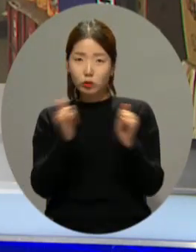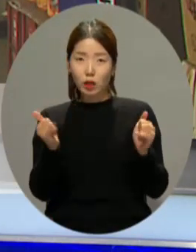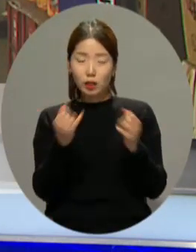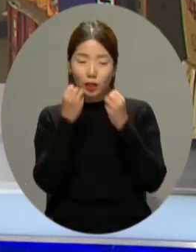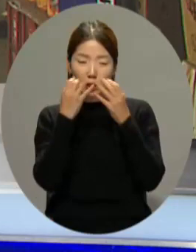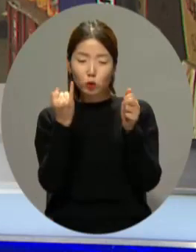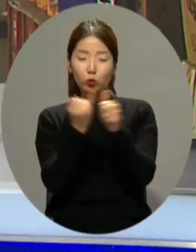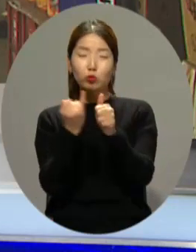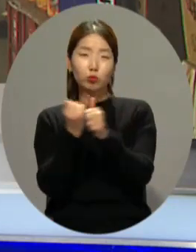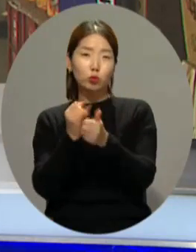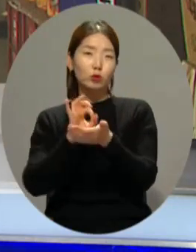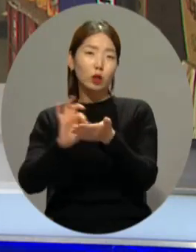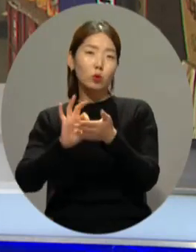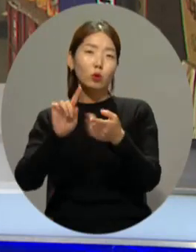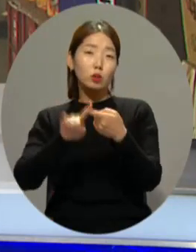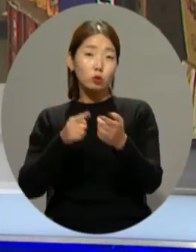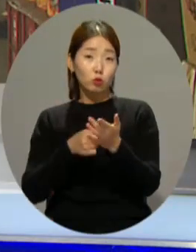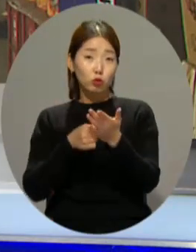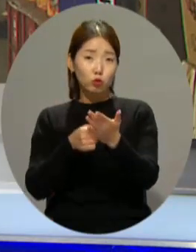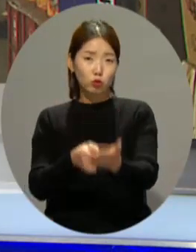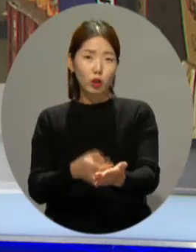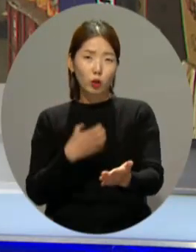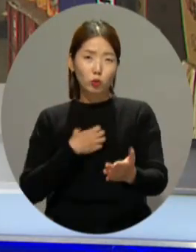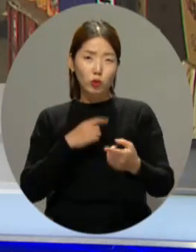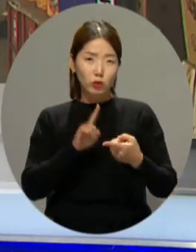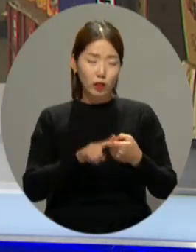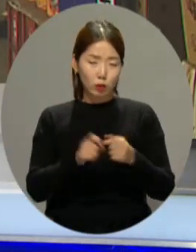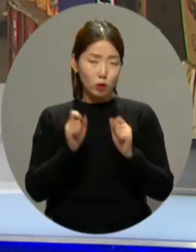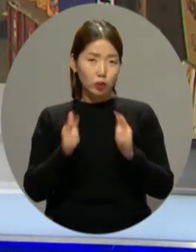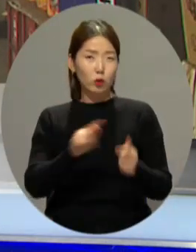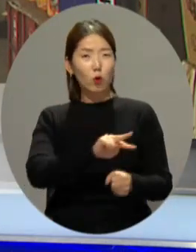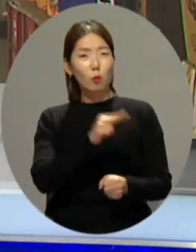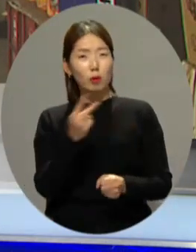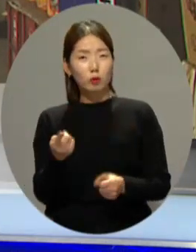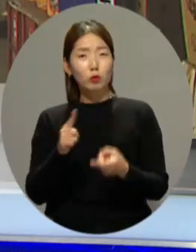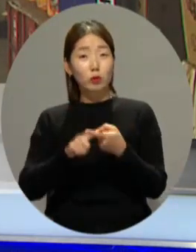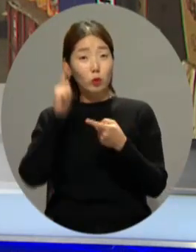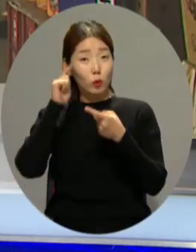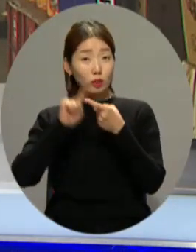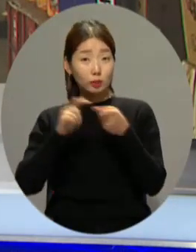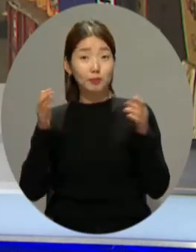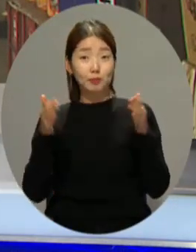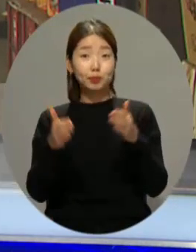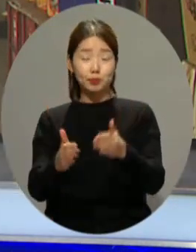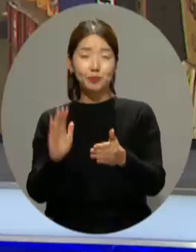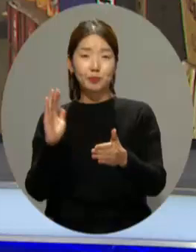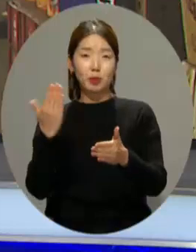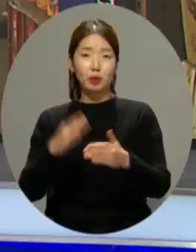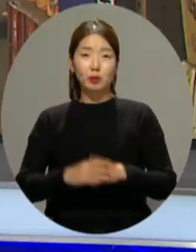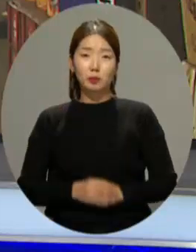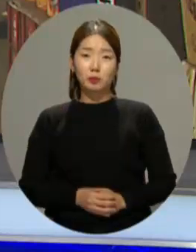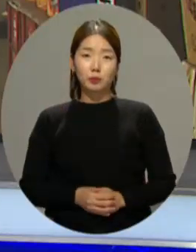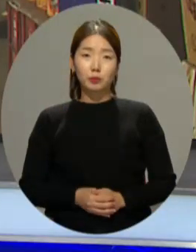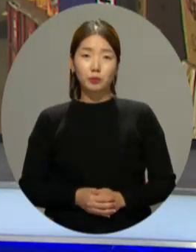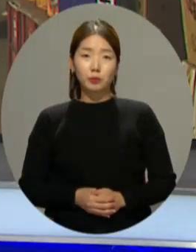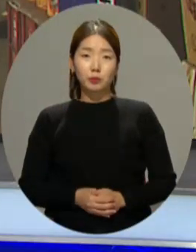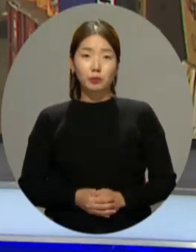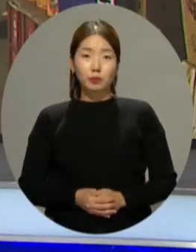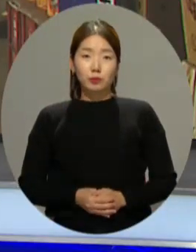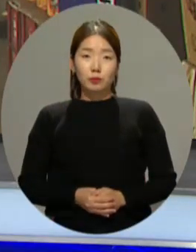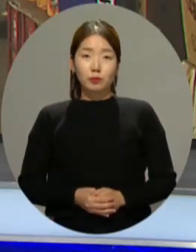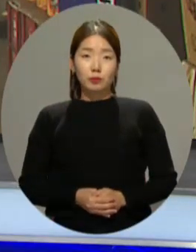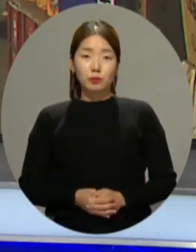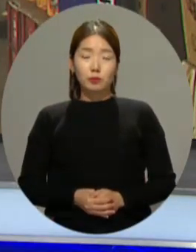신혼부부주택으로 활용하는 방안이 주신 후에 위기를 기회로 바꿀 수 있을지 주목됩니다이어서 유료 기자입니다